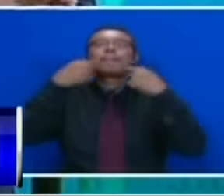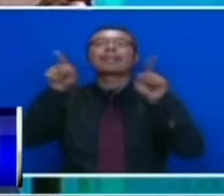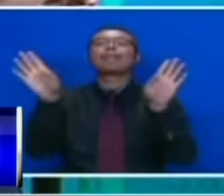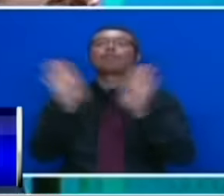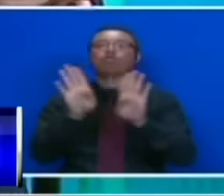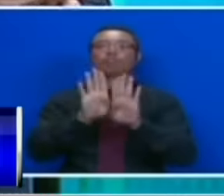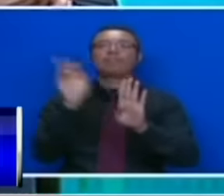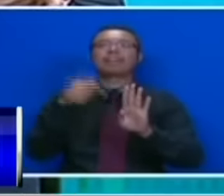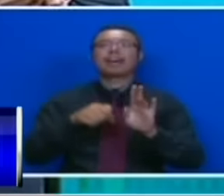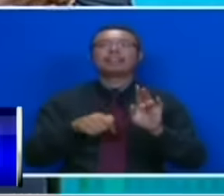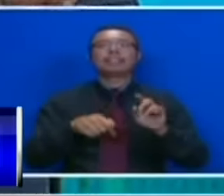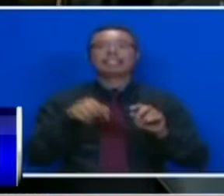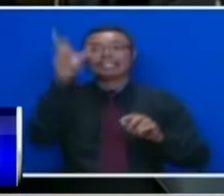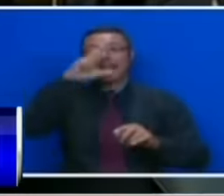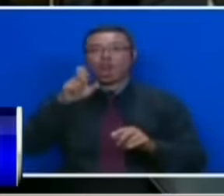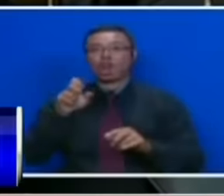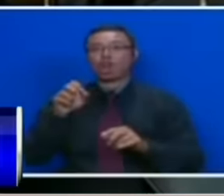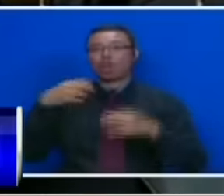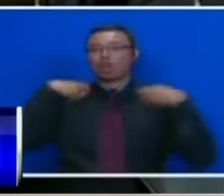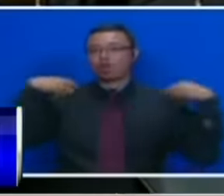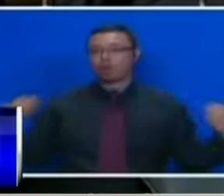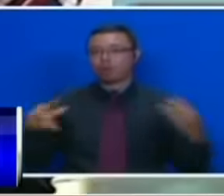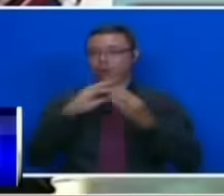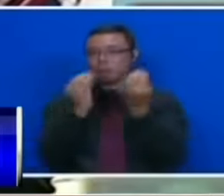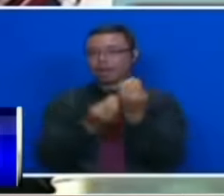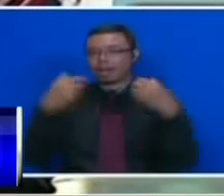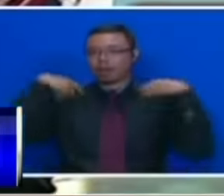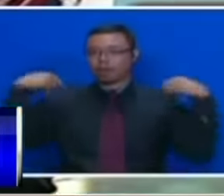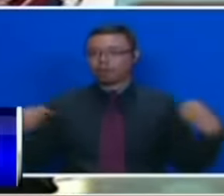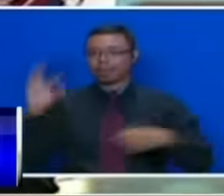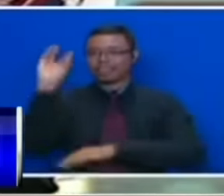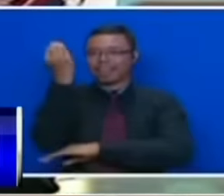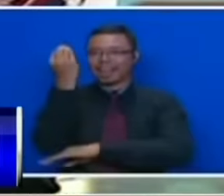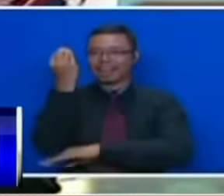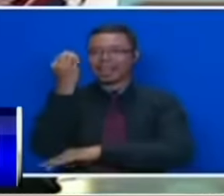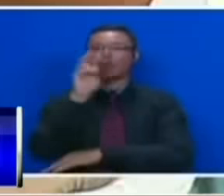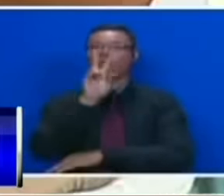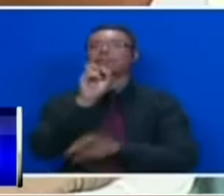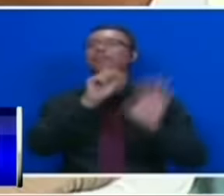dari masing-masing pasangan calon gubernur dan wakil gubernur DKI Jakarta periode